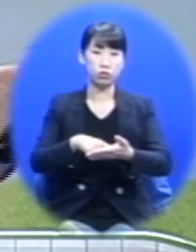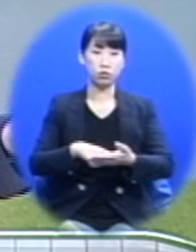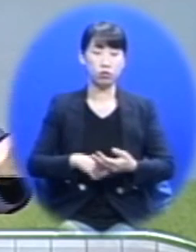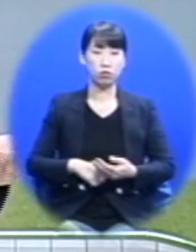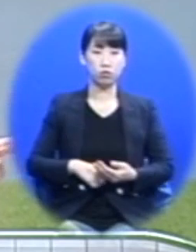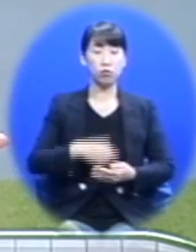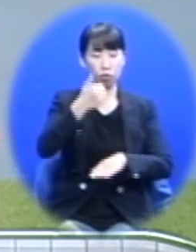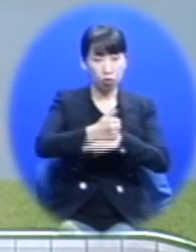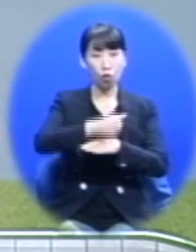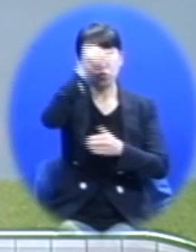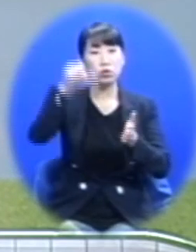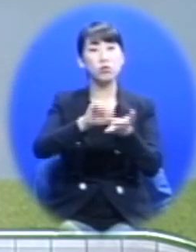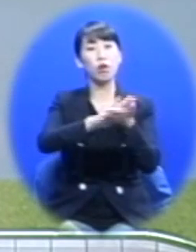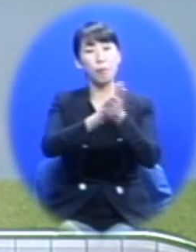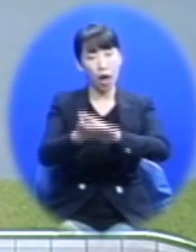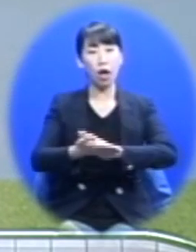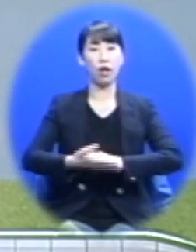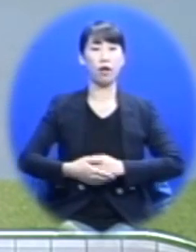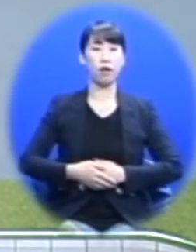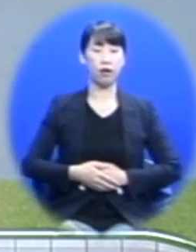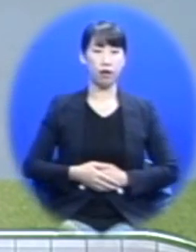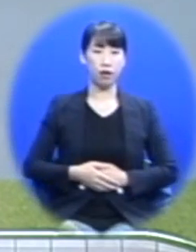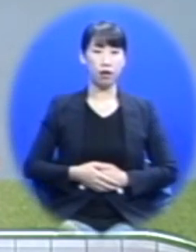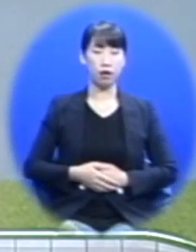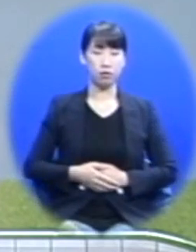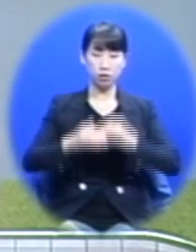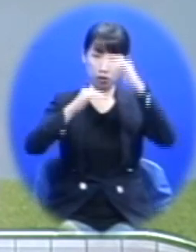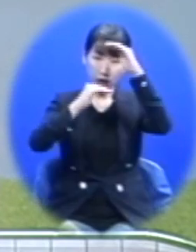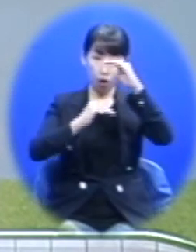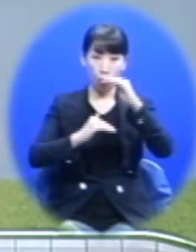그리고 그의 인생이 그렇게 바뀌었어요. 그 과정을